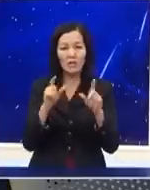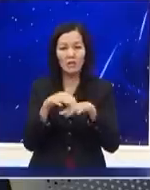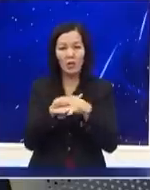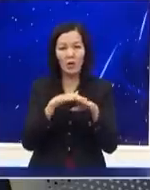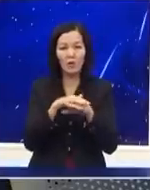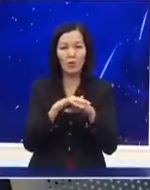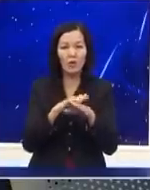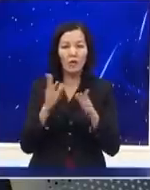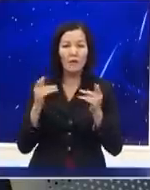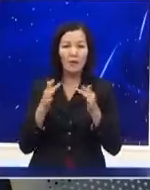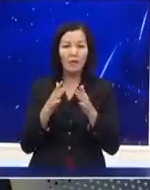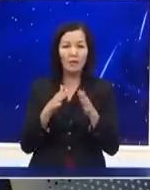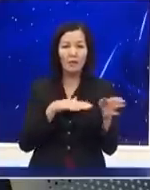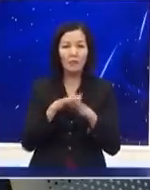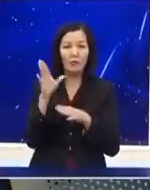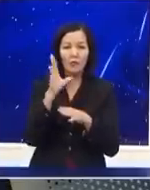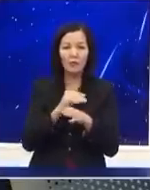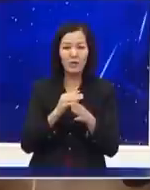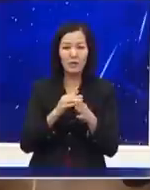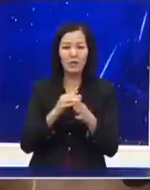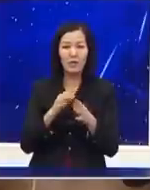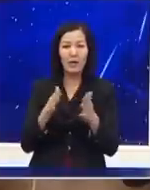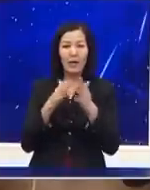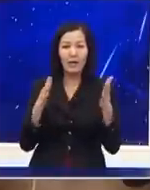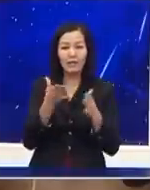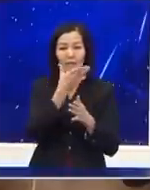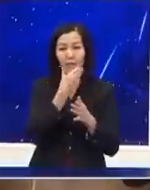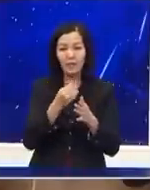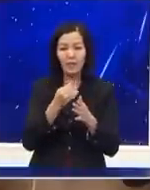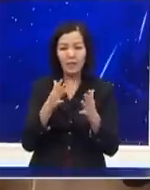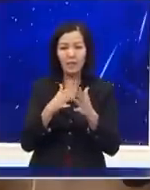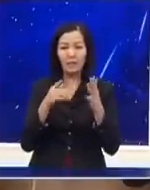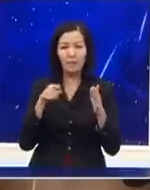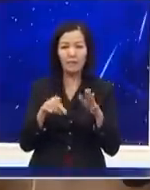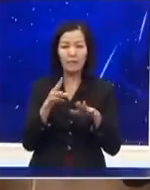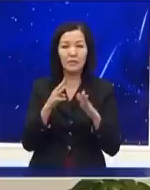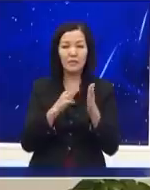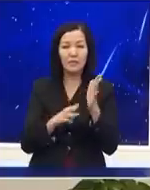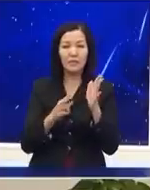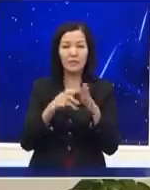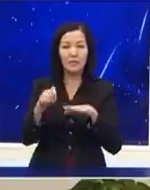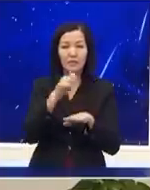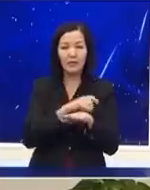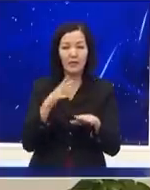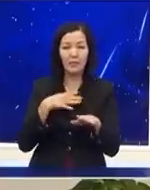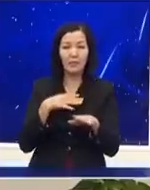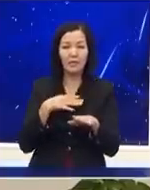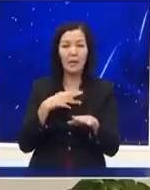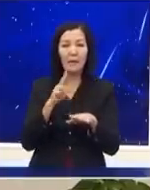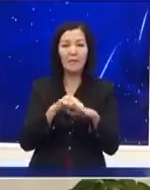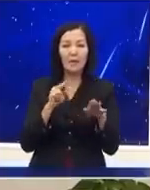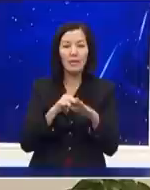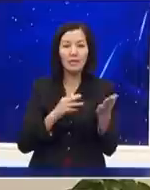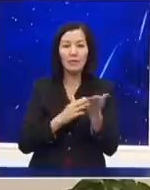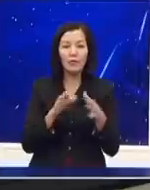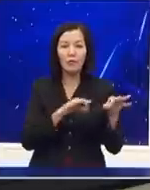ағайынның бар талап үдесінен шығады. Мекеме зәулім, кең сарайдай. Аумағы 1088 шаршы метр. Аудандық полиция бөлімінің